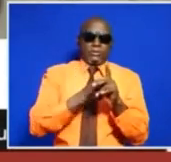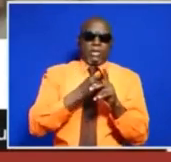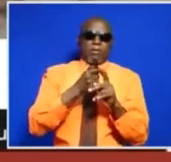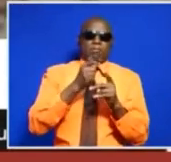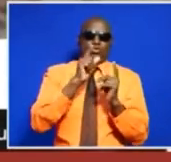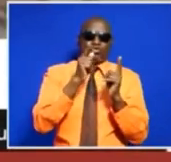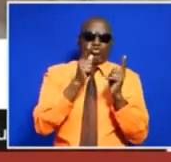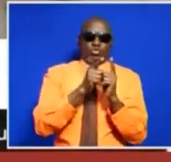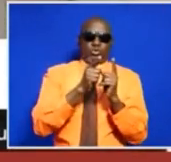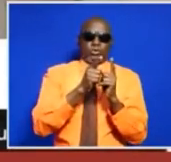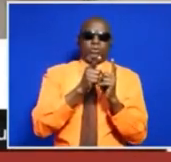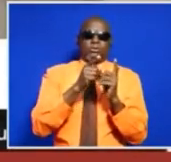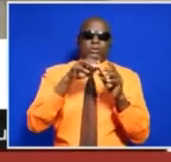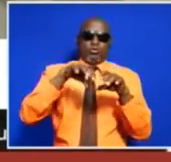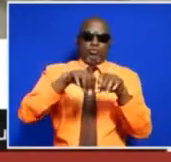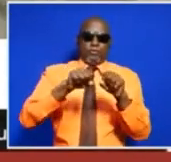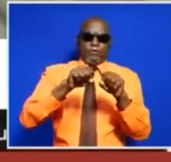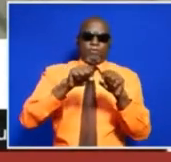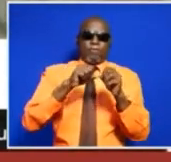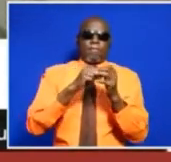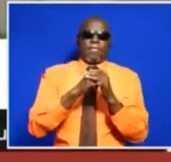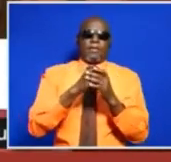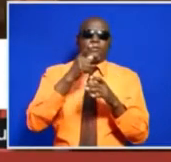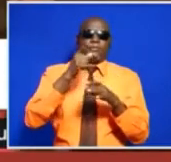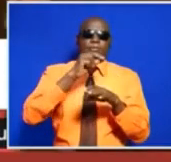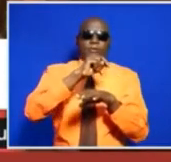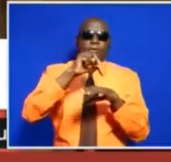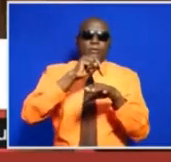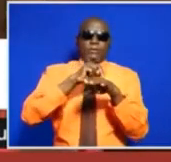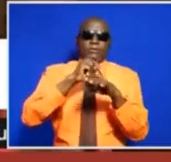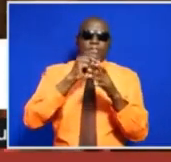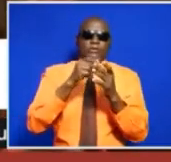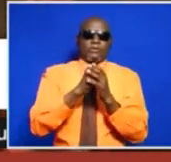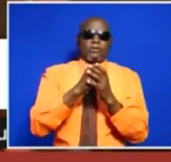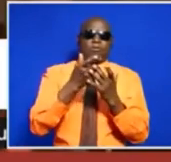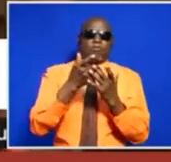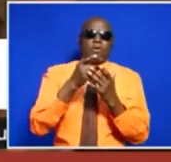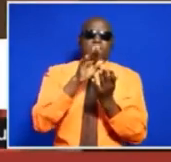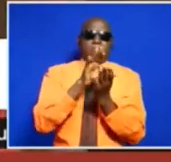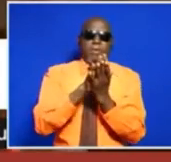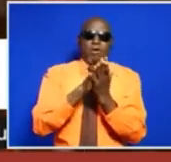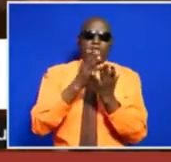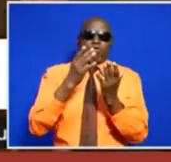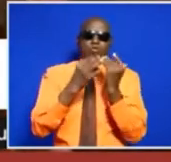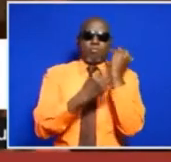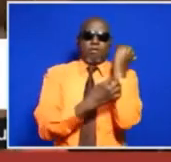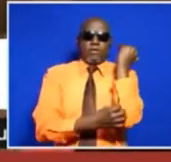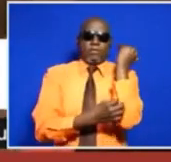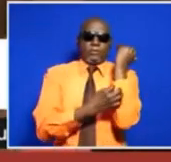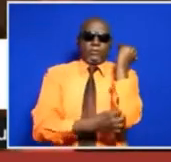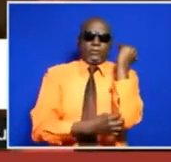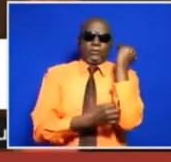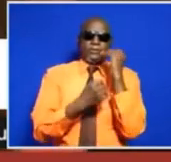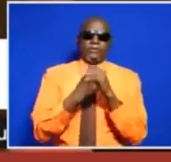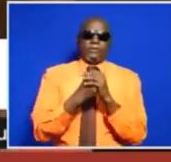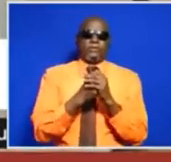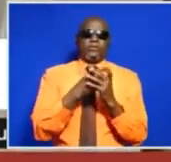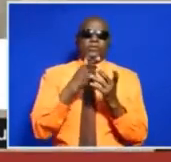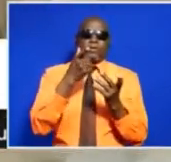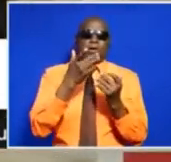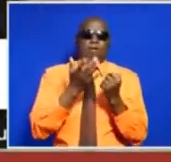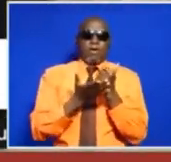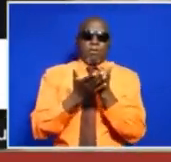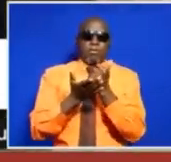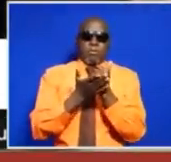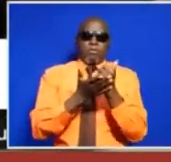miaka 84 anayejulikana kimataifa kama Benki kwa Maskini anasifiwa kwa kuondoa mamilioni ya watu kutoka kwenye